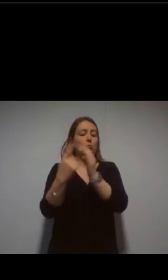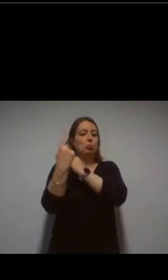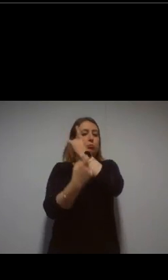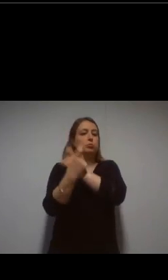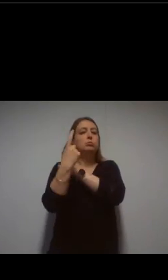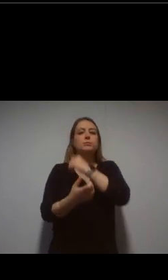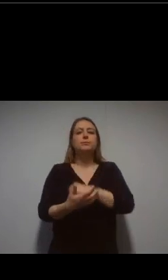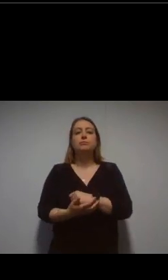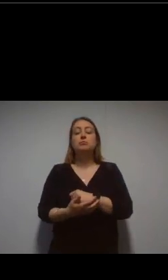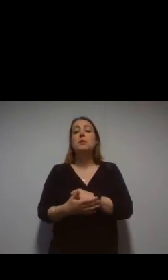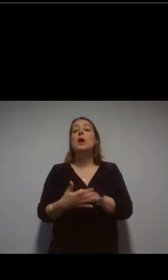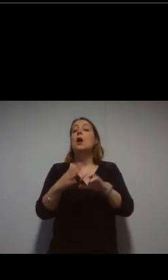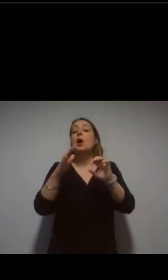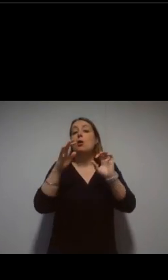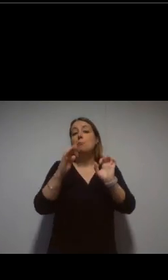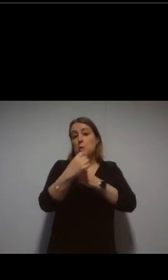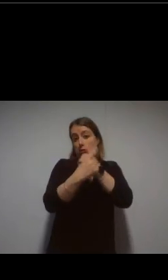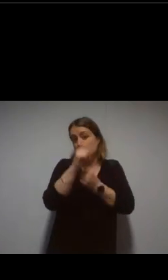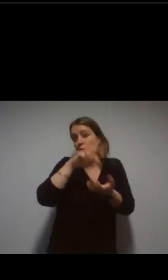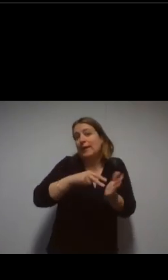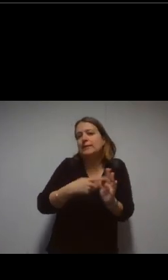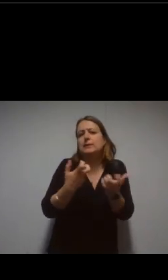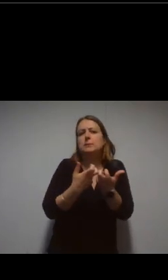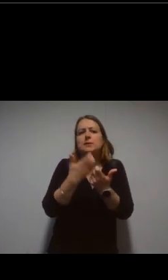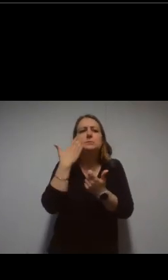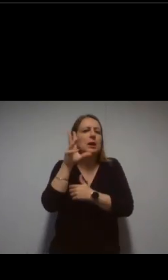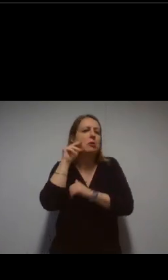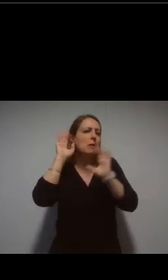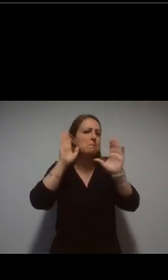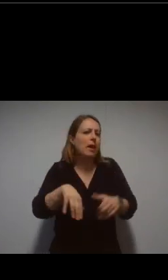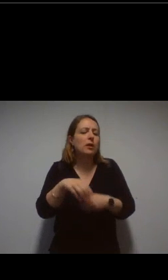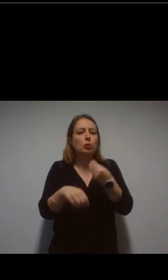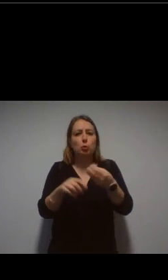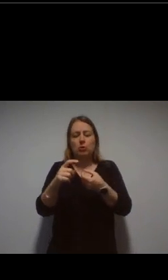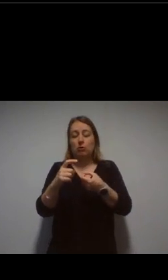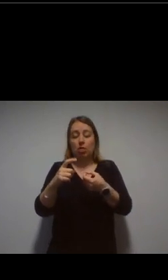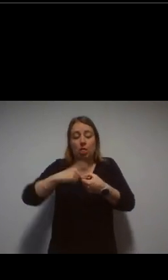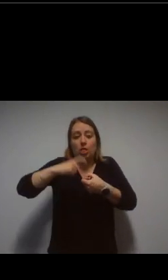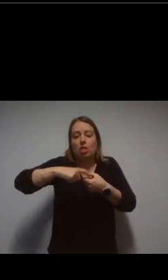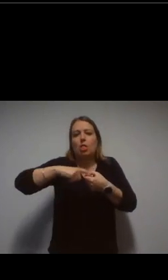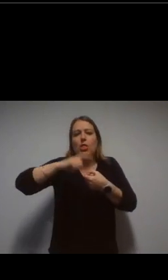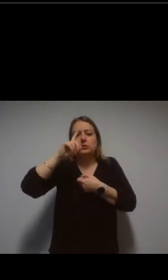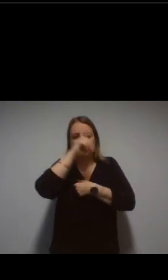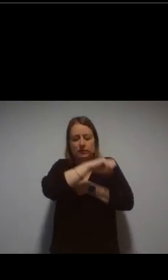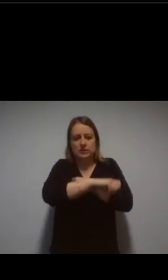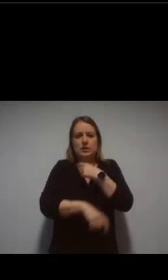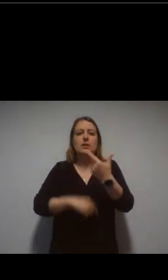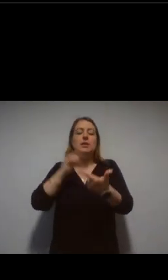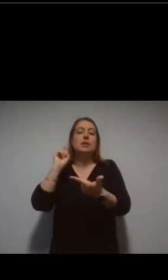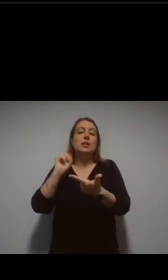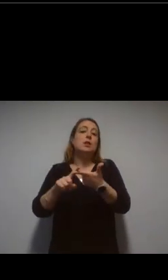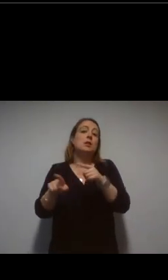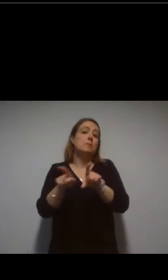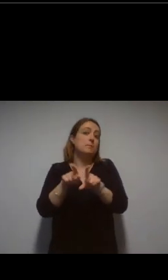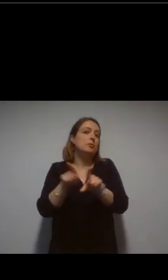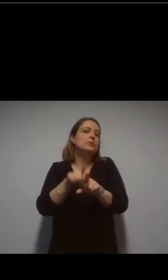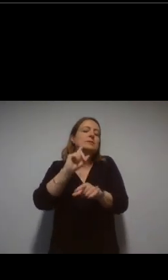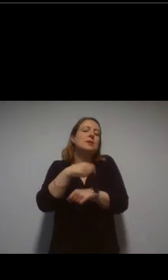questions techniques. Si vous nous entendez mal ou si vous avez des problèmes de connexion, n'hésitez pas à nous le partager. Mais surtout, ce qui nous intéresse